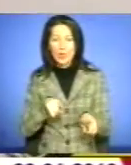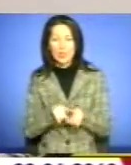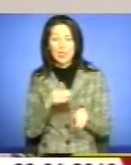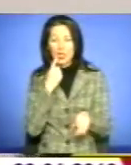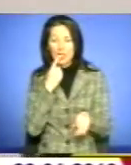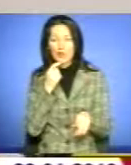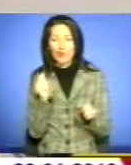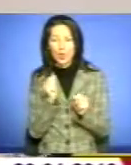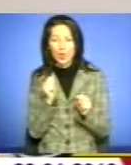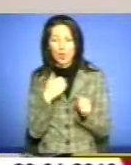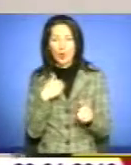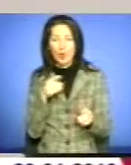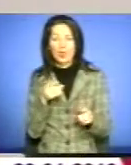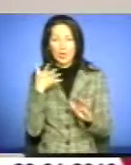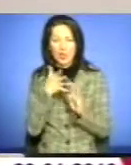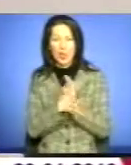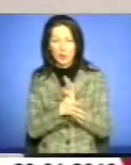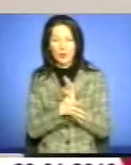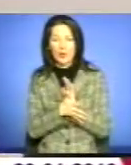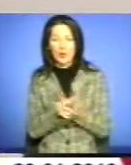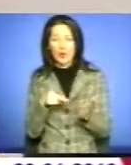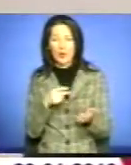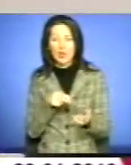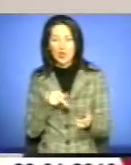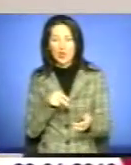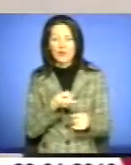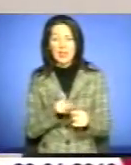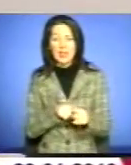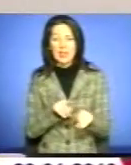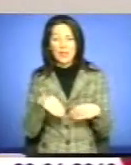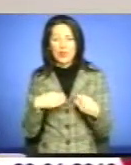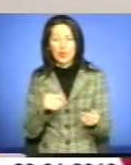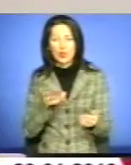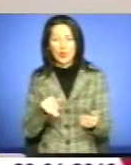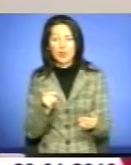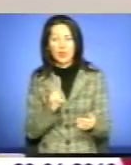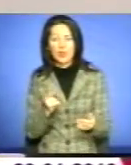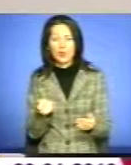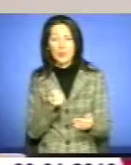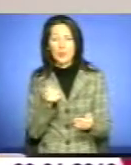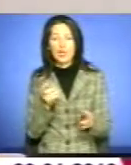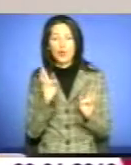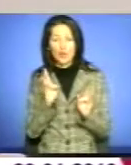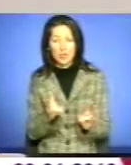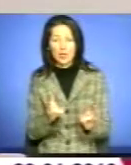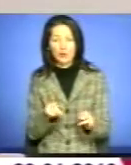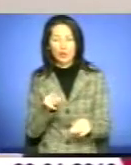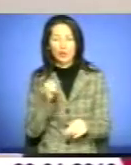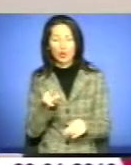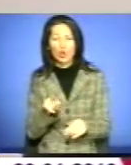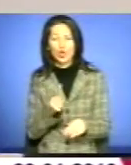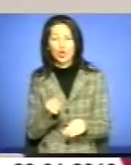страшне, але я свідомо йшов на це, віддаючи нехай якусь там маленьку таку свою жертву в то, щоб